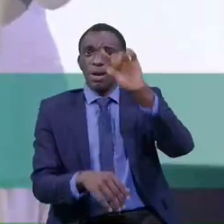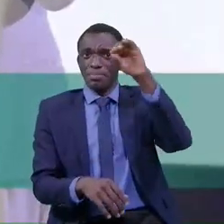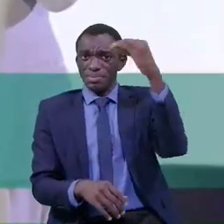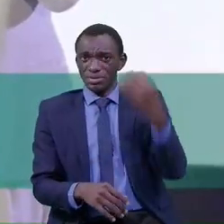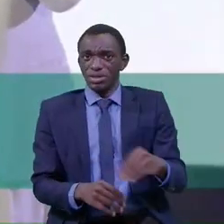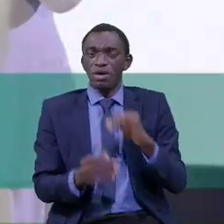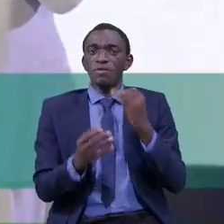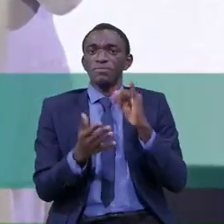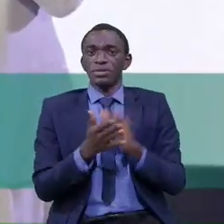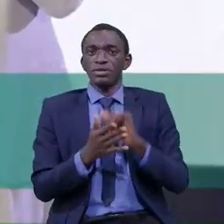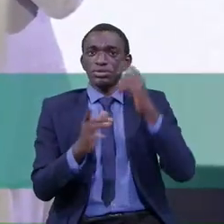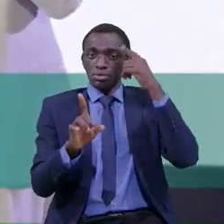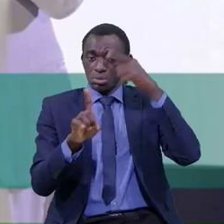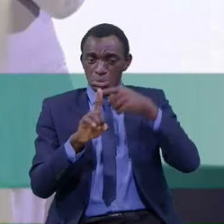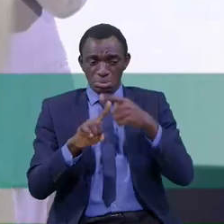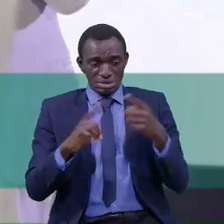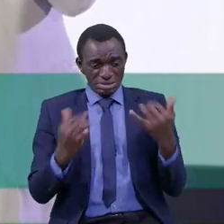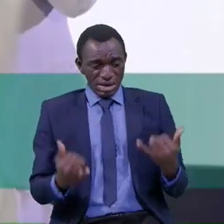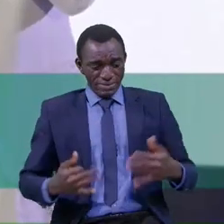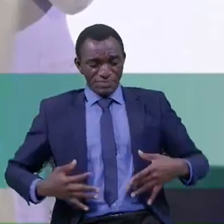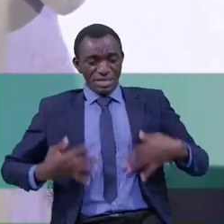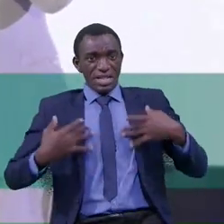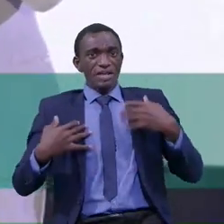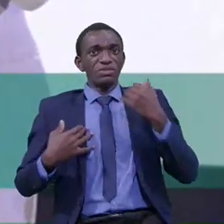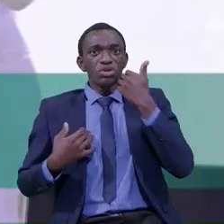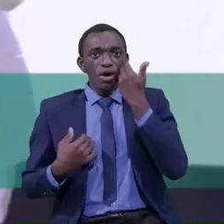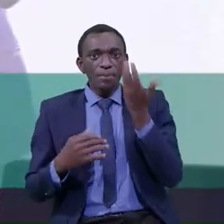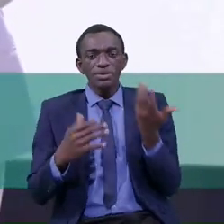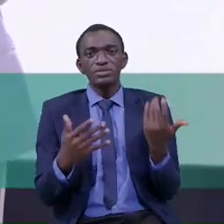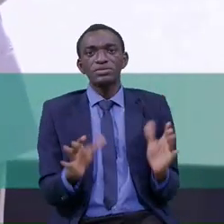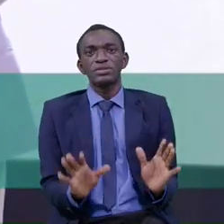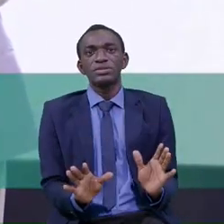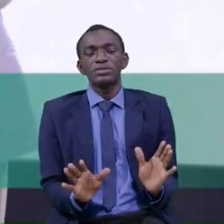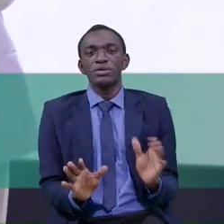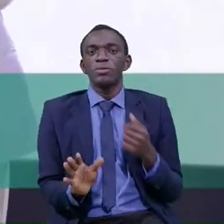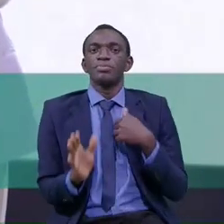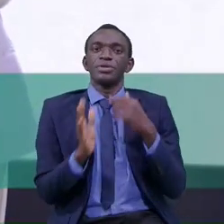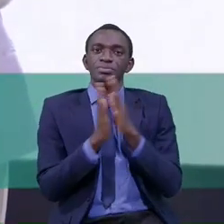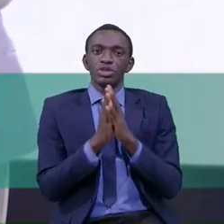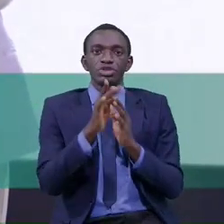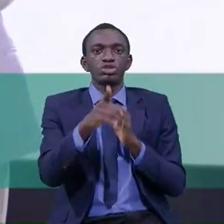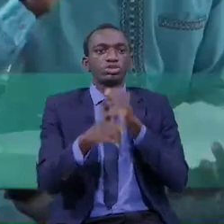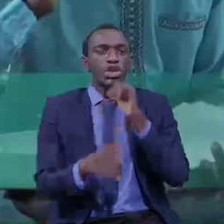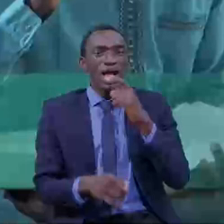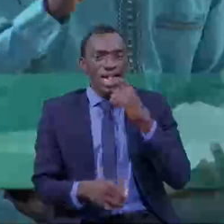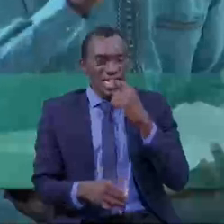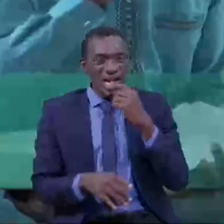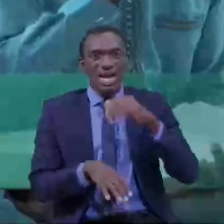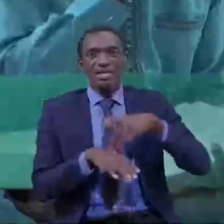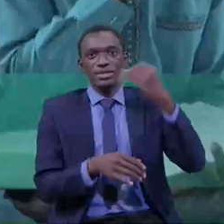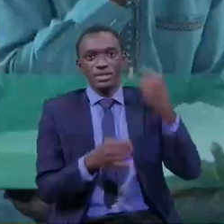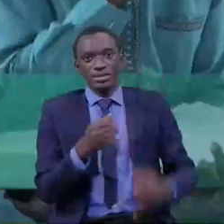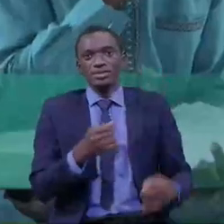un pourcentage. Et la vie maintenant est sur le point de prendre fin. Je prie que tu ne regrettes pas au dernier jour.